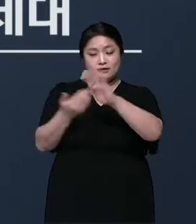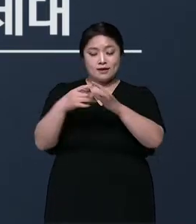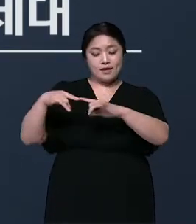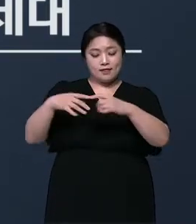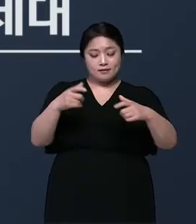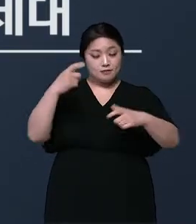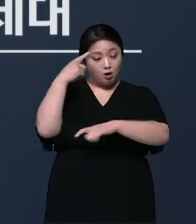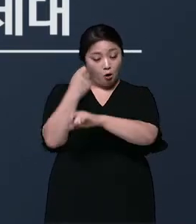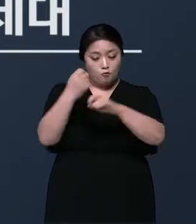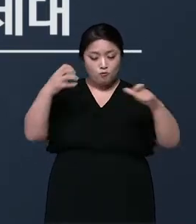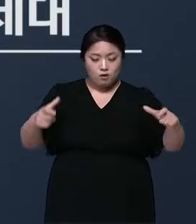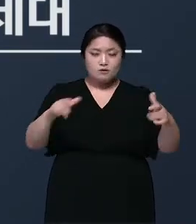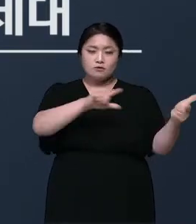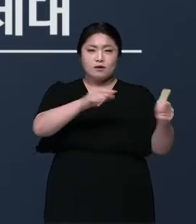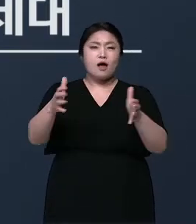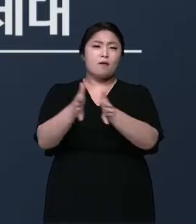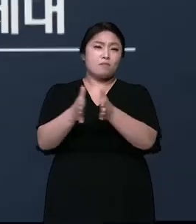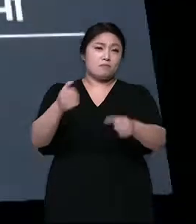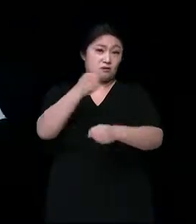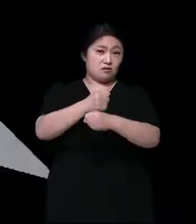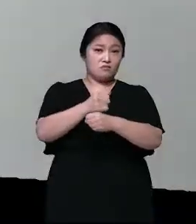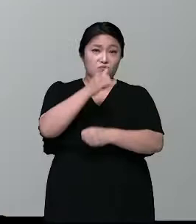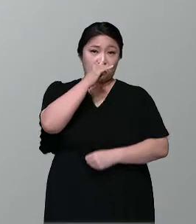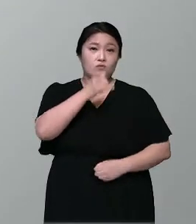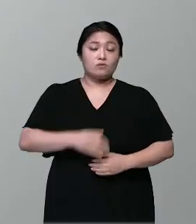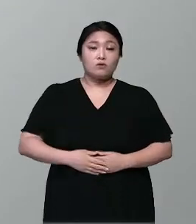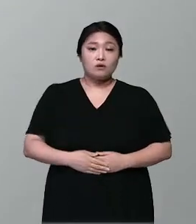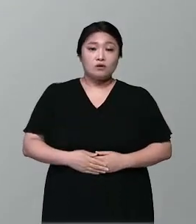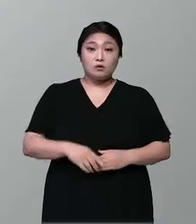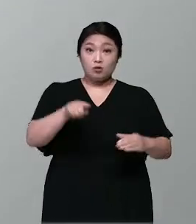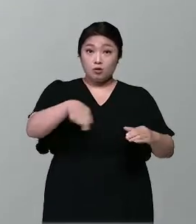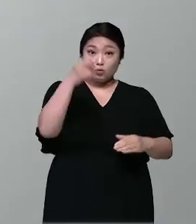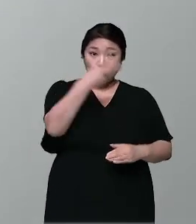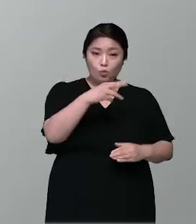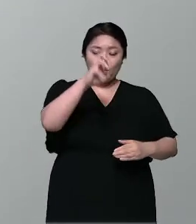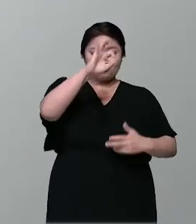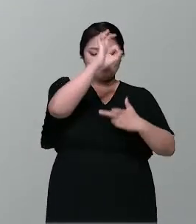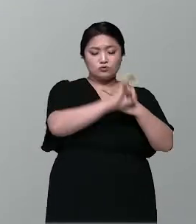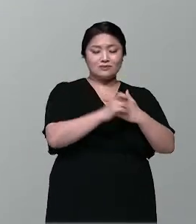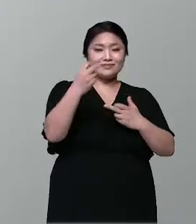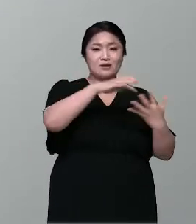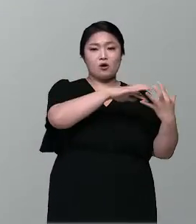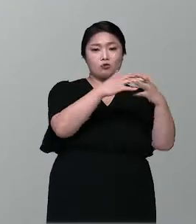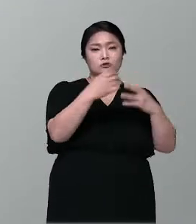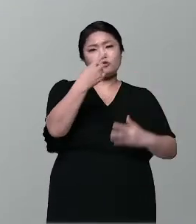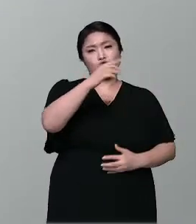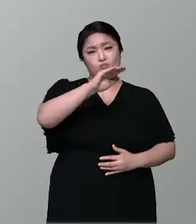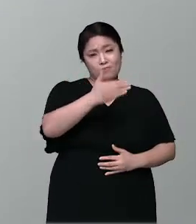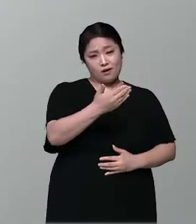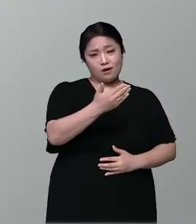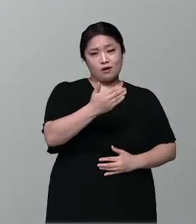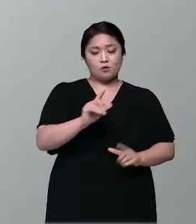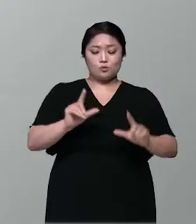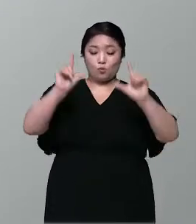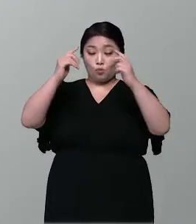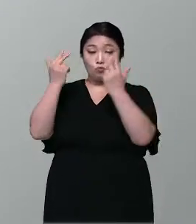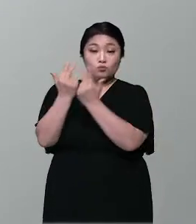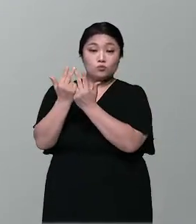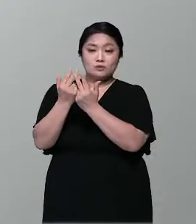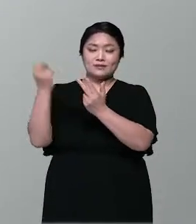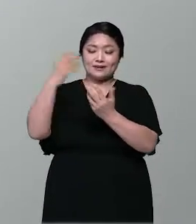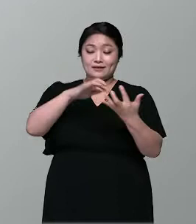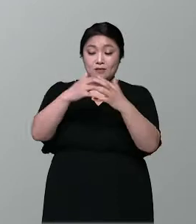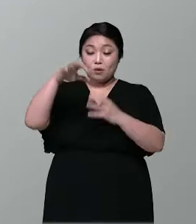각각 3천 세대의 아파트가 지어집니다 여기에 광주 서구 의 재건축 1900 3대 동구와 북구 의